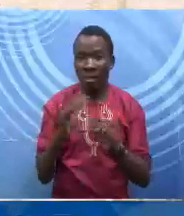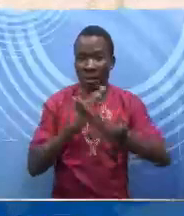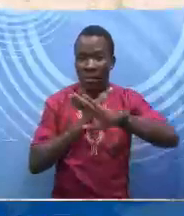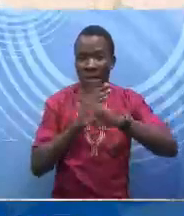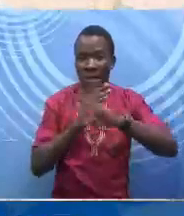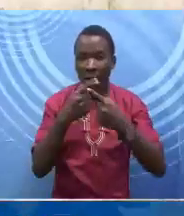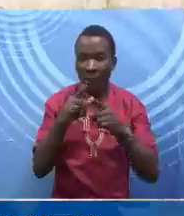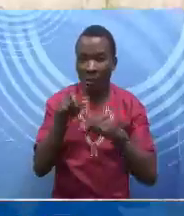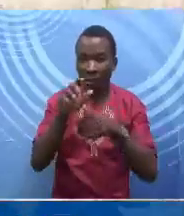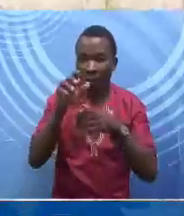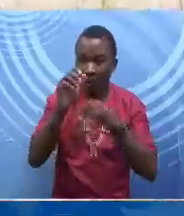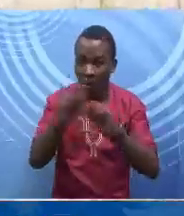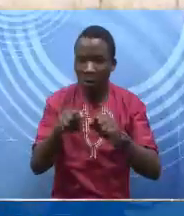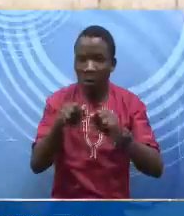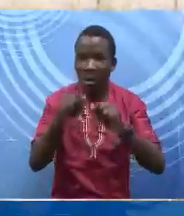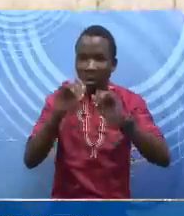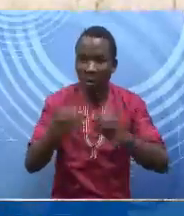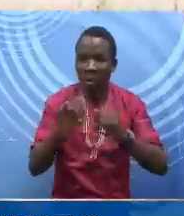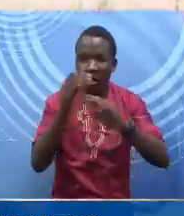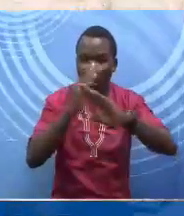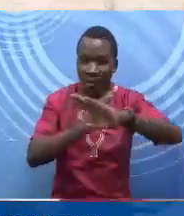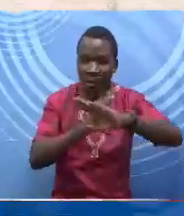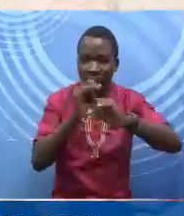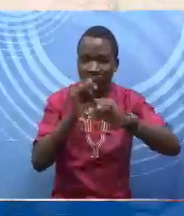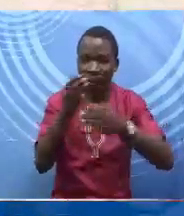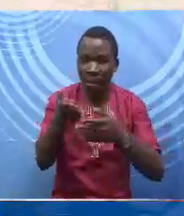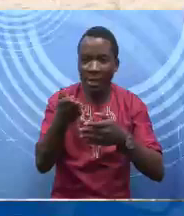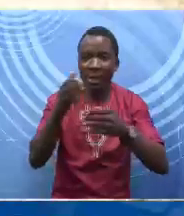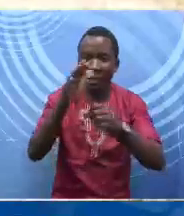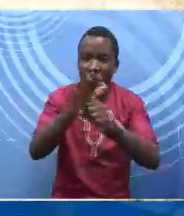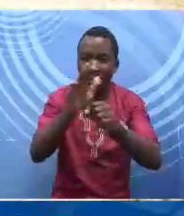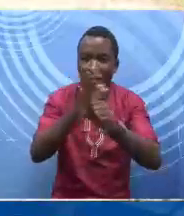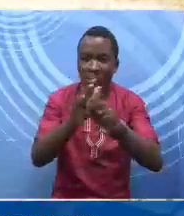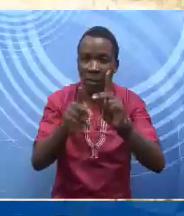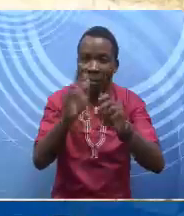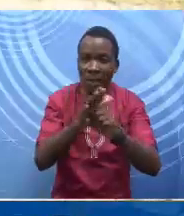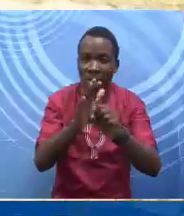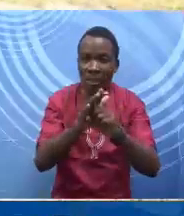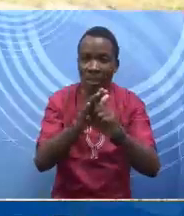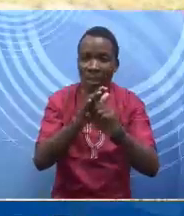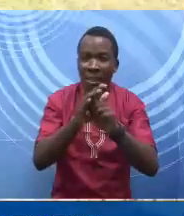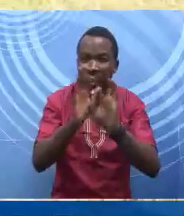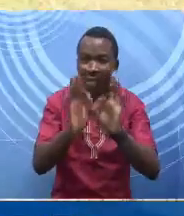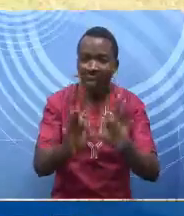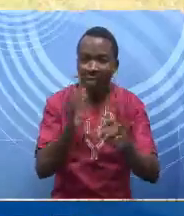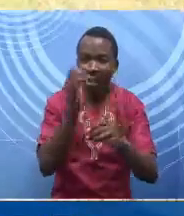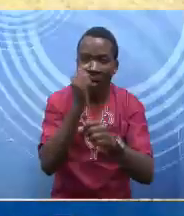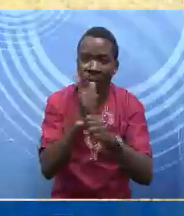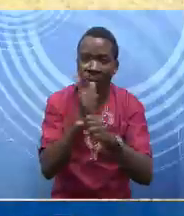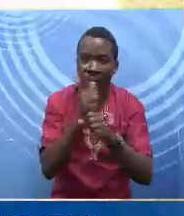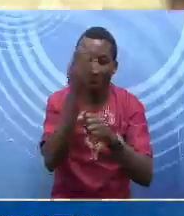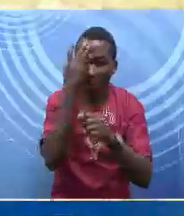cye agenda agerageza kwirinda nubwo haba hariho n'ubucucike cyane. Icyagakwiye gukorwa ni uko